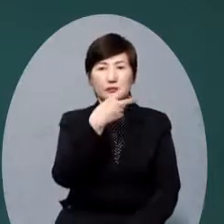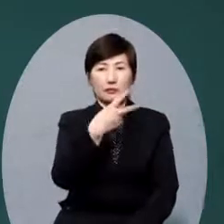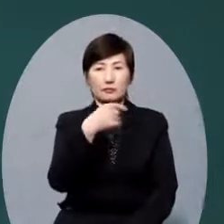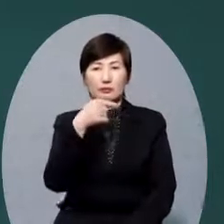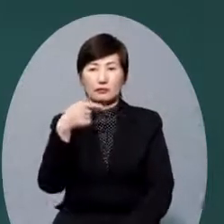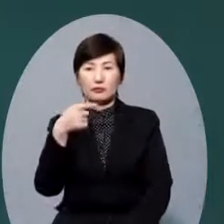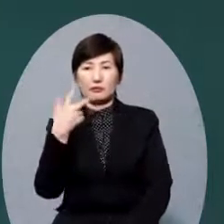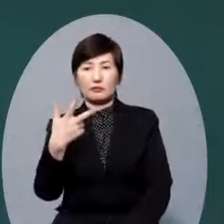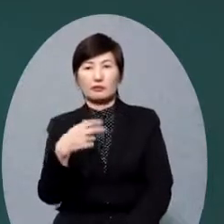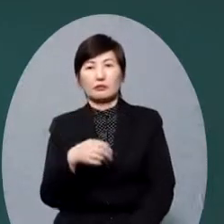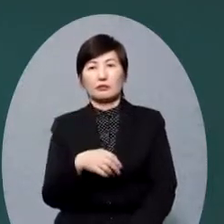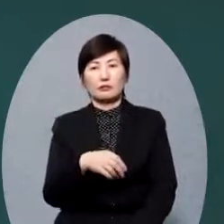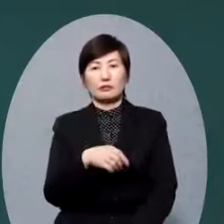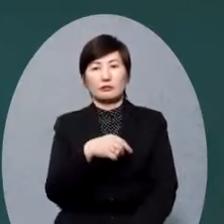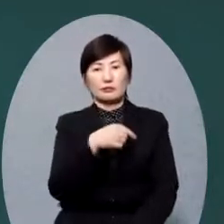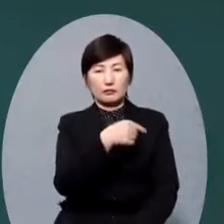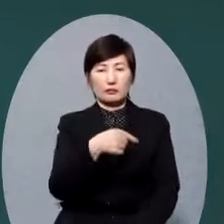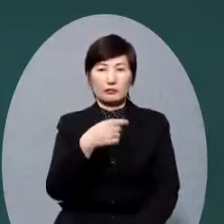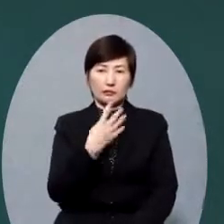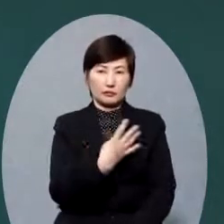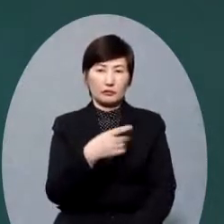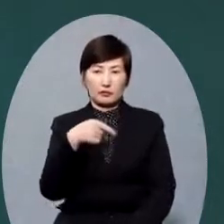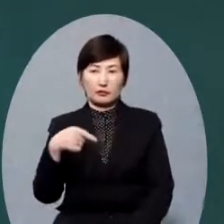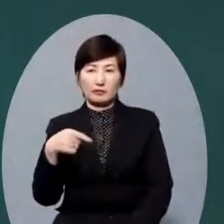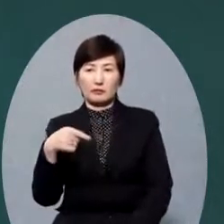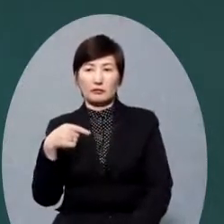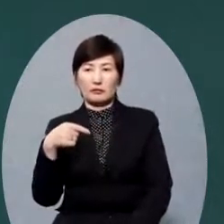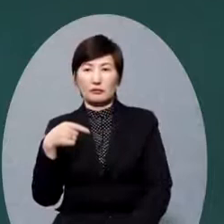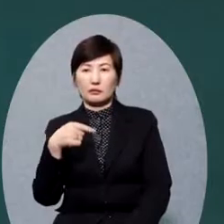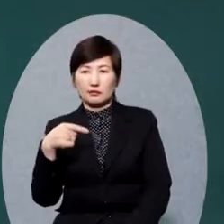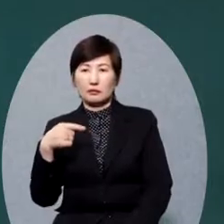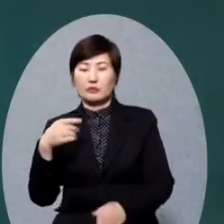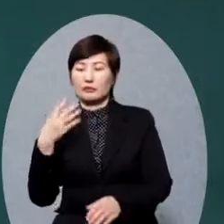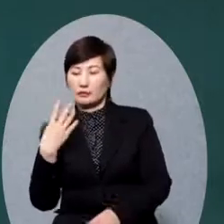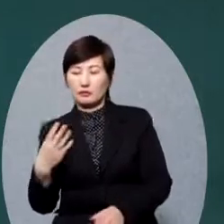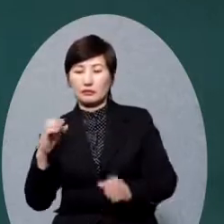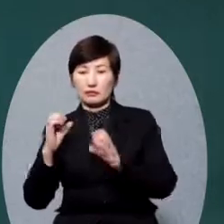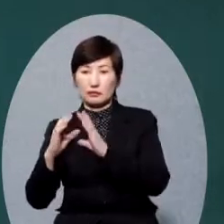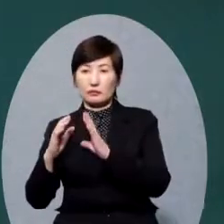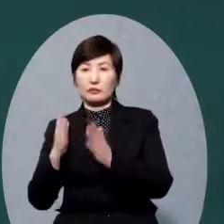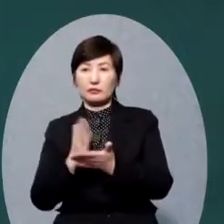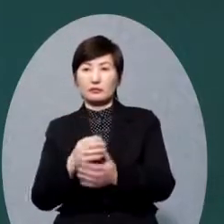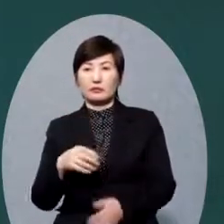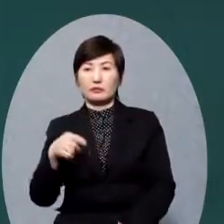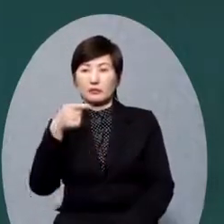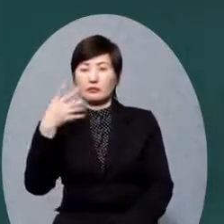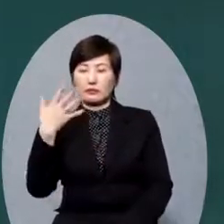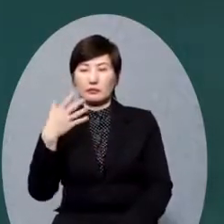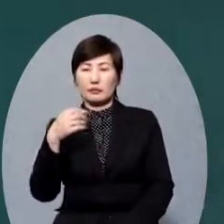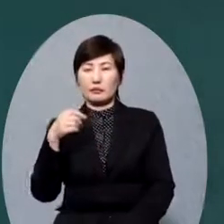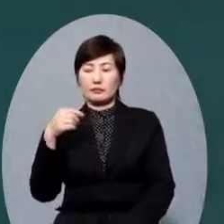харьцаана. Хасах 2-оос хасхам 3. Хасах 4-өөс хасхам хасах